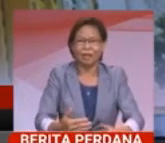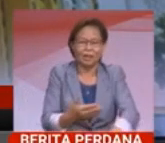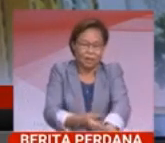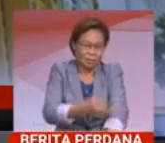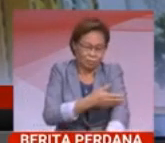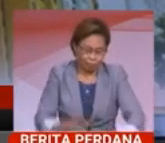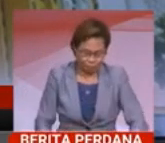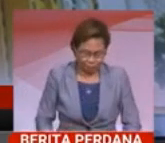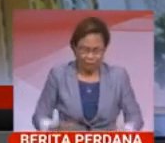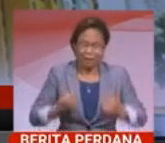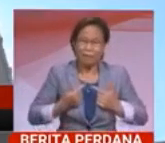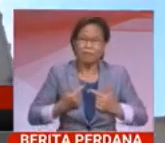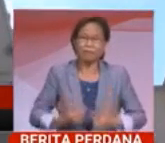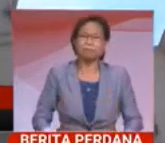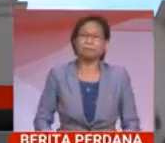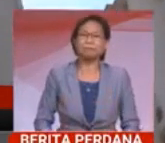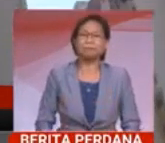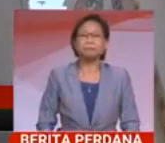taraf hidup